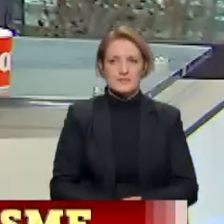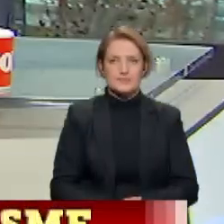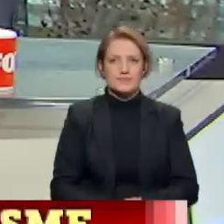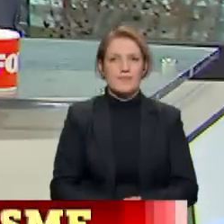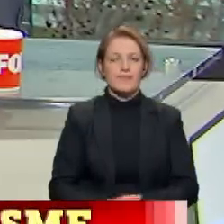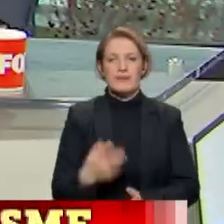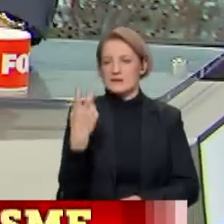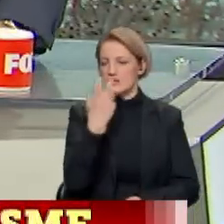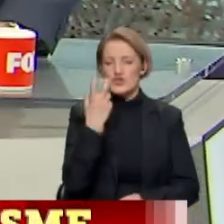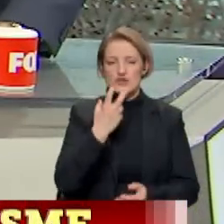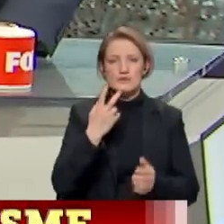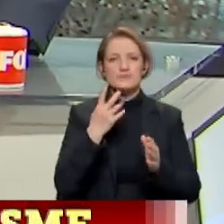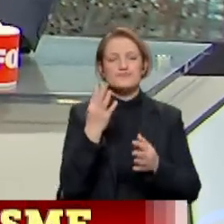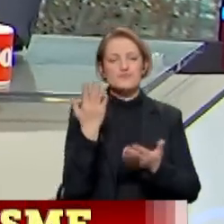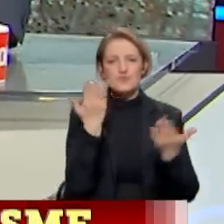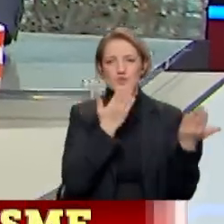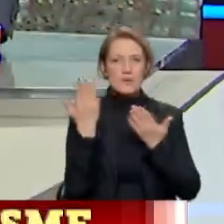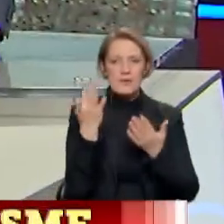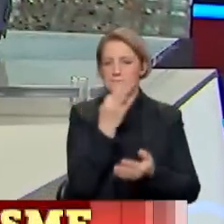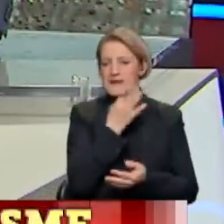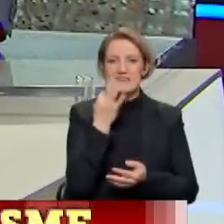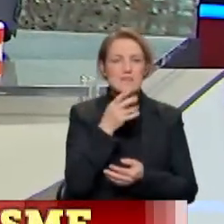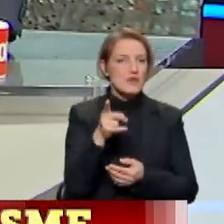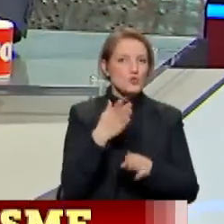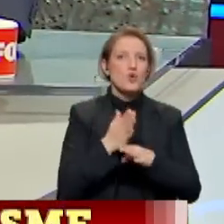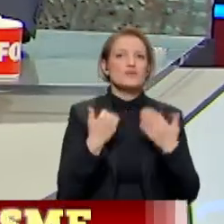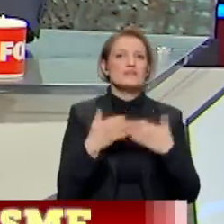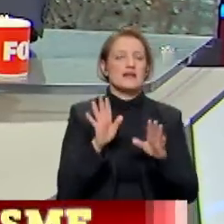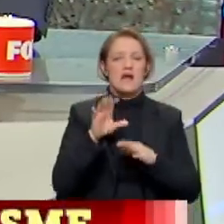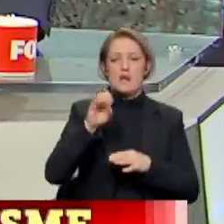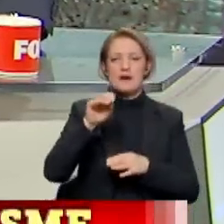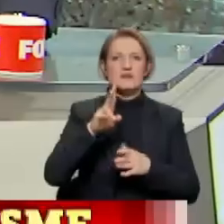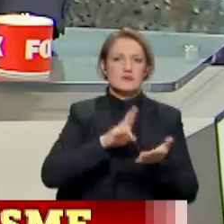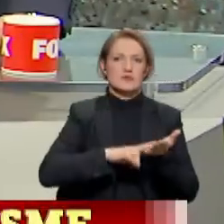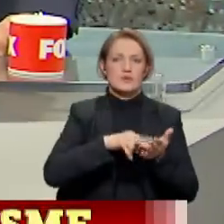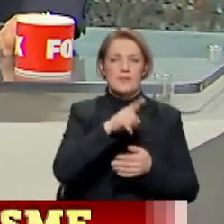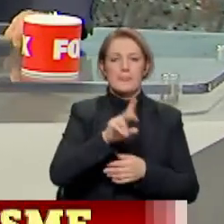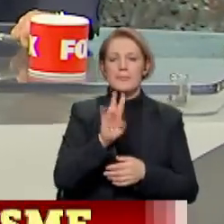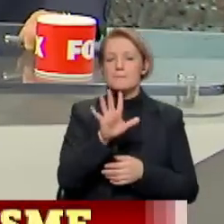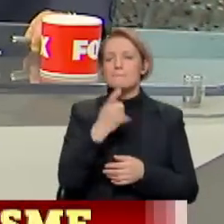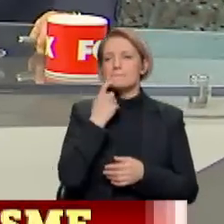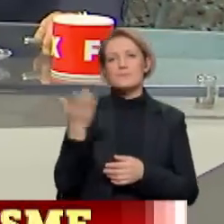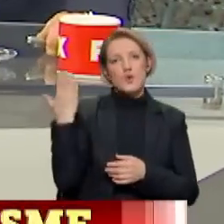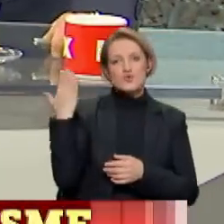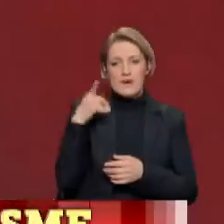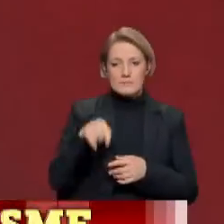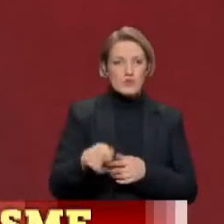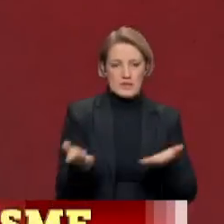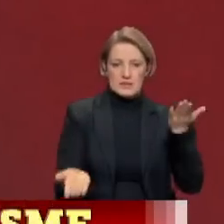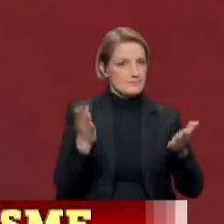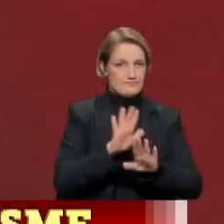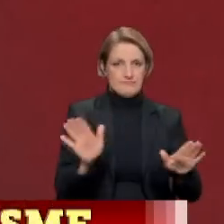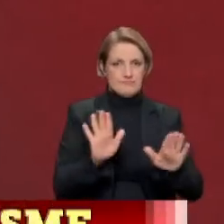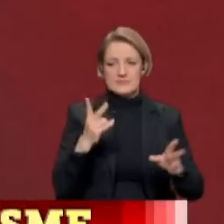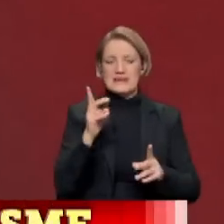güzel. Şiir okumayla benzetmek doğru değildir diyor. AK Parti'nin kurmayları da 25 sene öncesiyle bugünü hiç kıyaslamayalım.